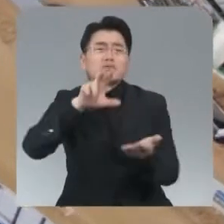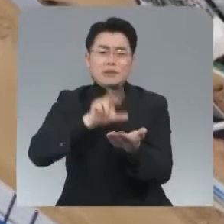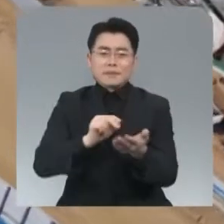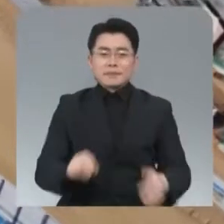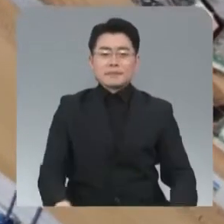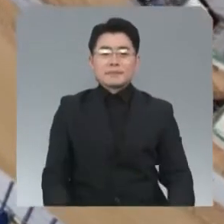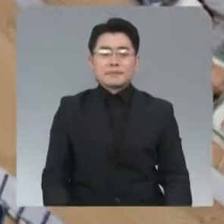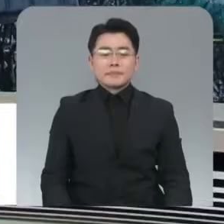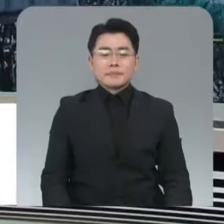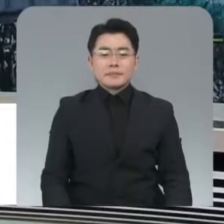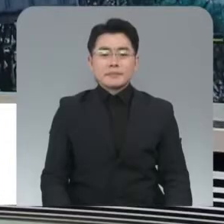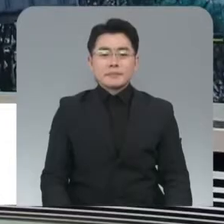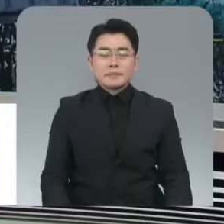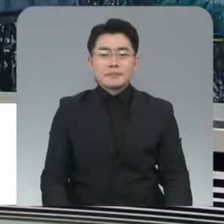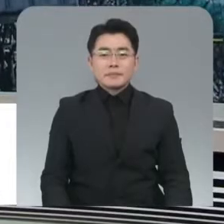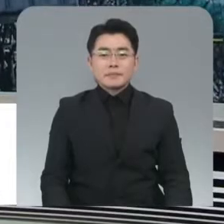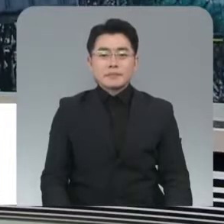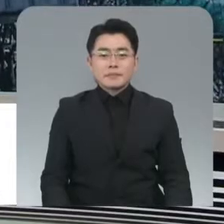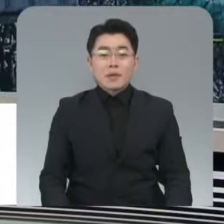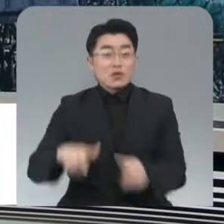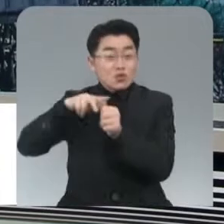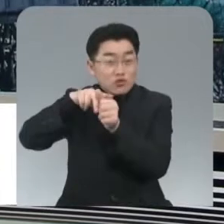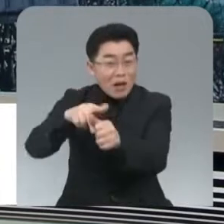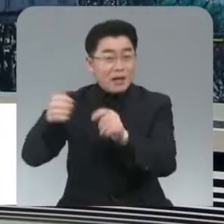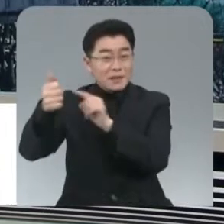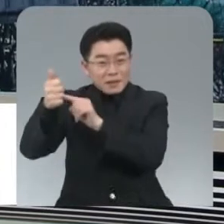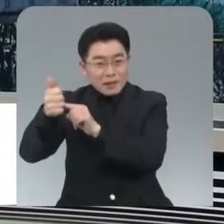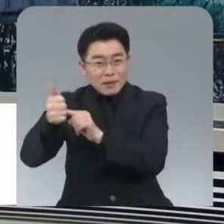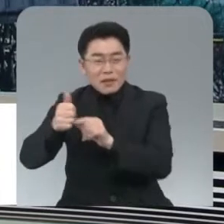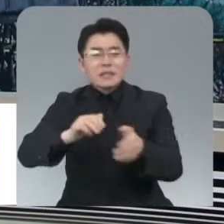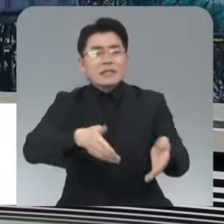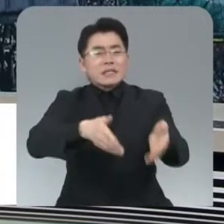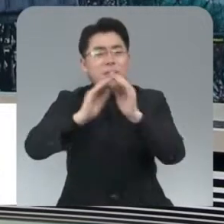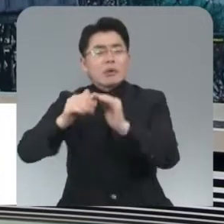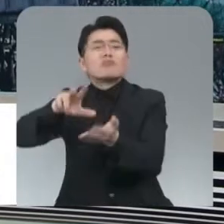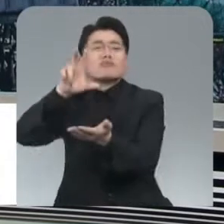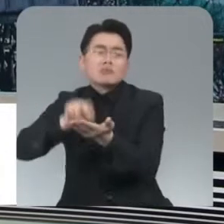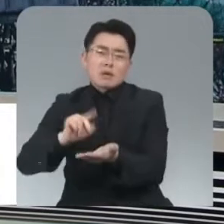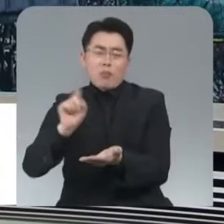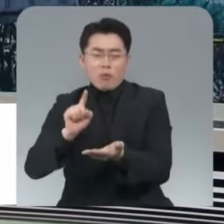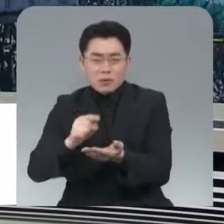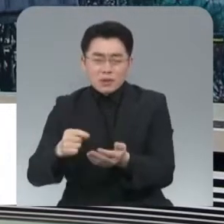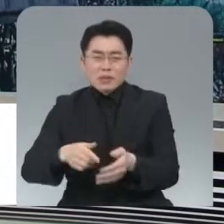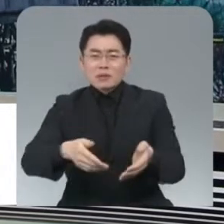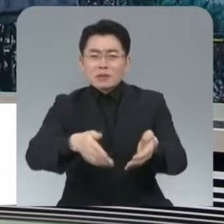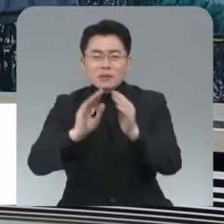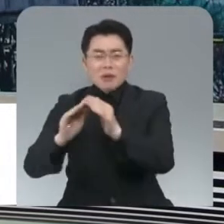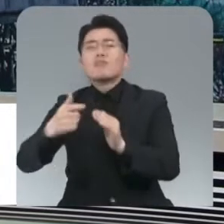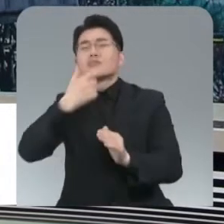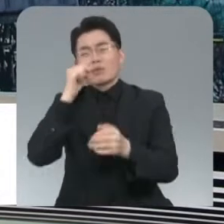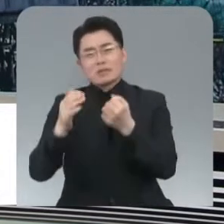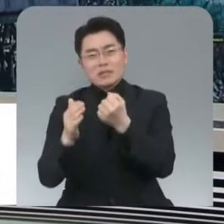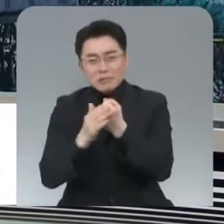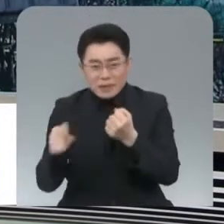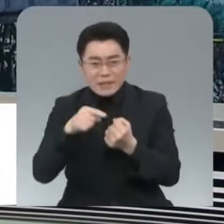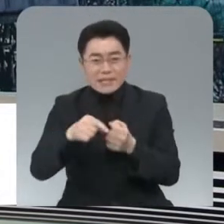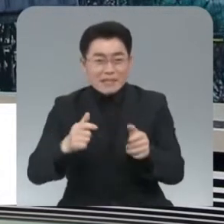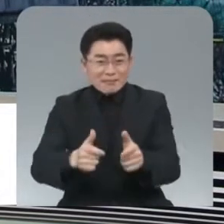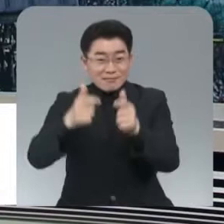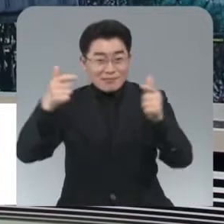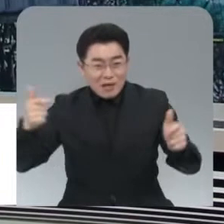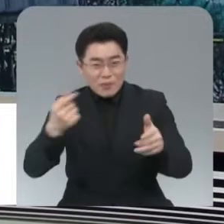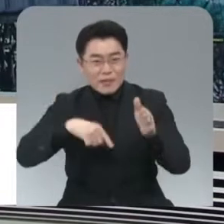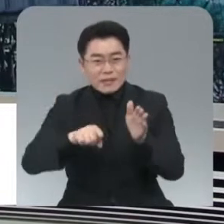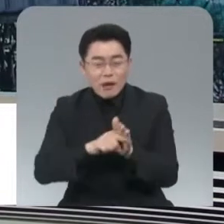조지연입니다. 네, 보신 것처럼 후보들은 부동산 문제의 가장 큰 원인이 공급 부족이라고 진단하고 공급을